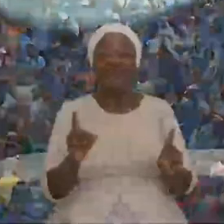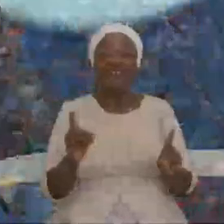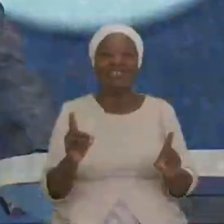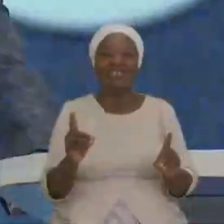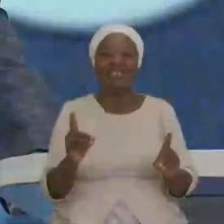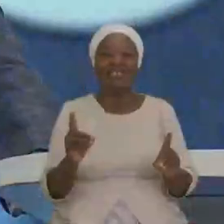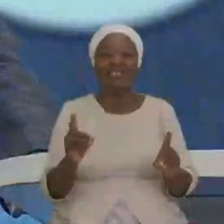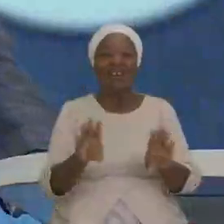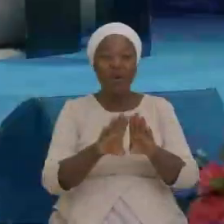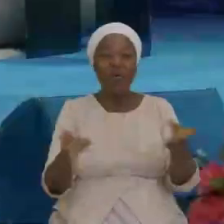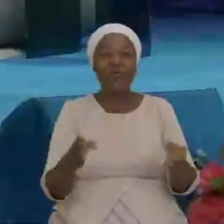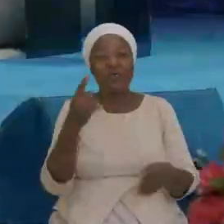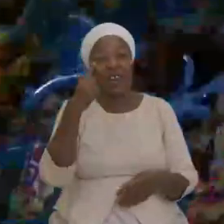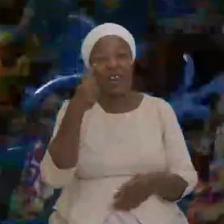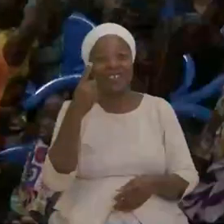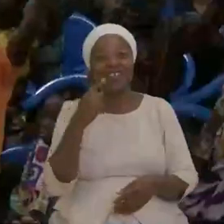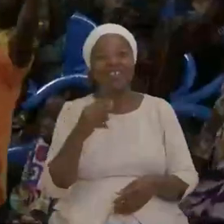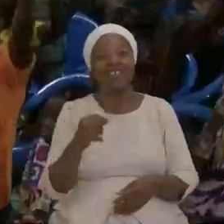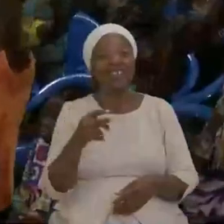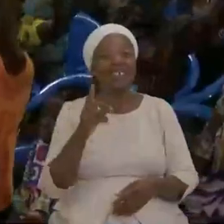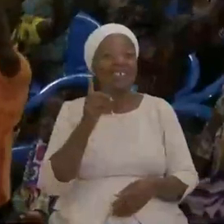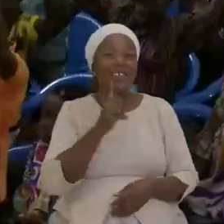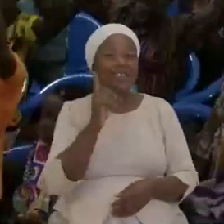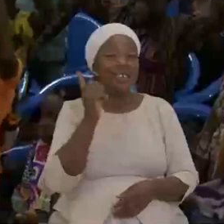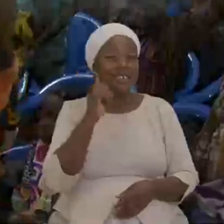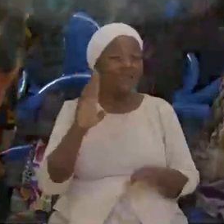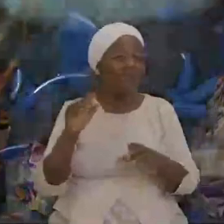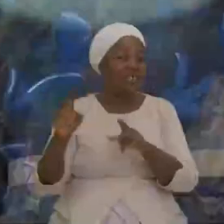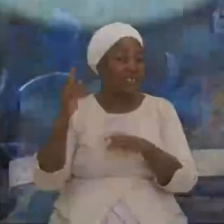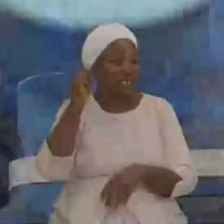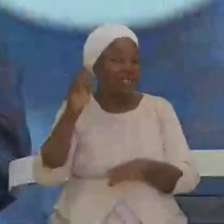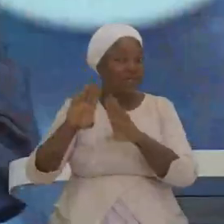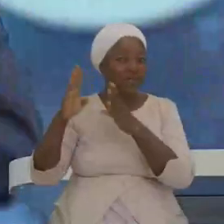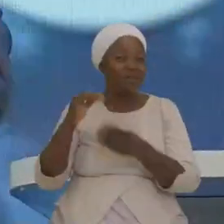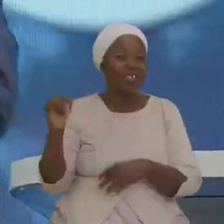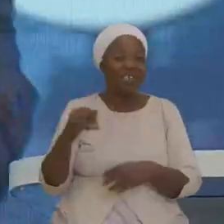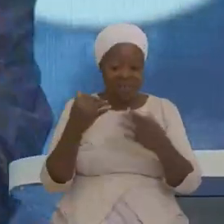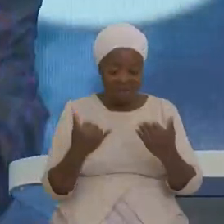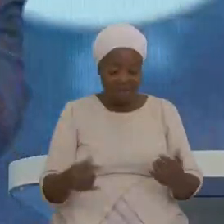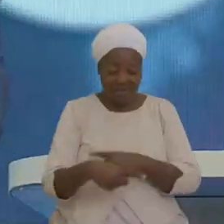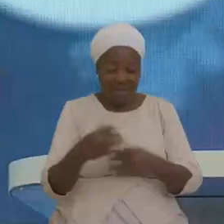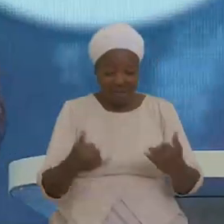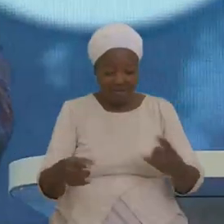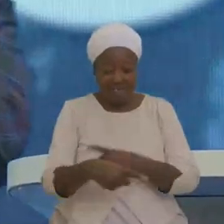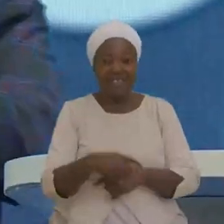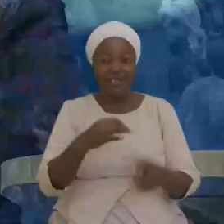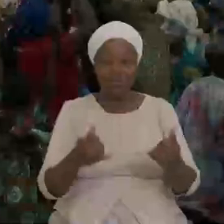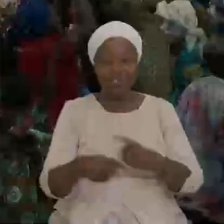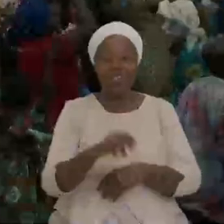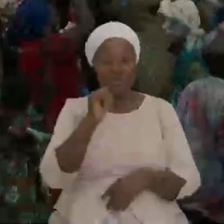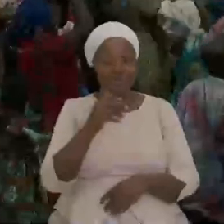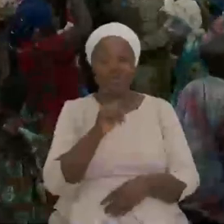délivrance, les yeux ouverts, les oreilles sourdes qui vont s'ouvrir. Aujourd'hui, aujourd'hui.